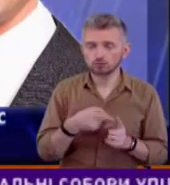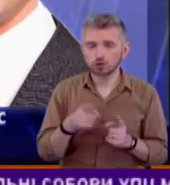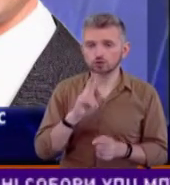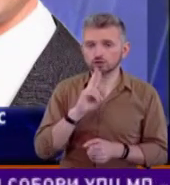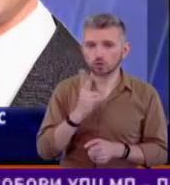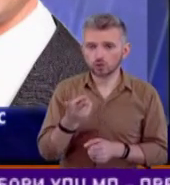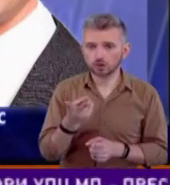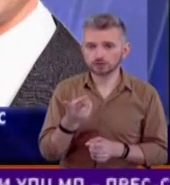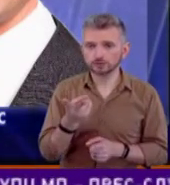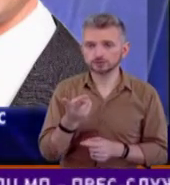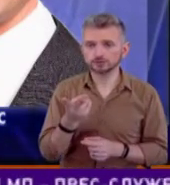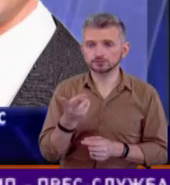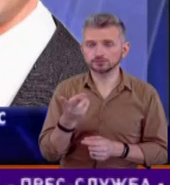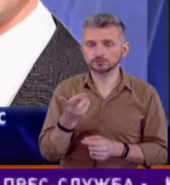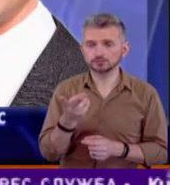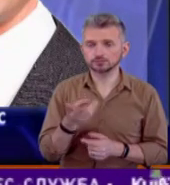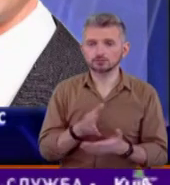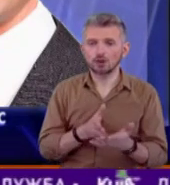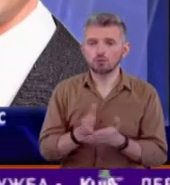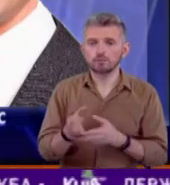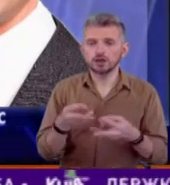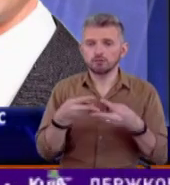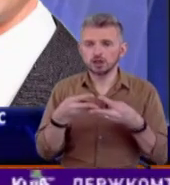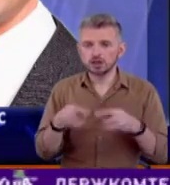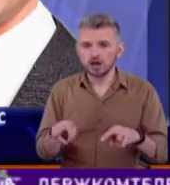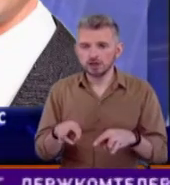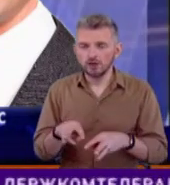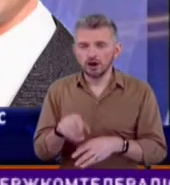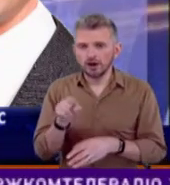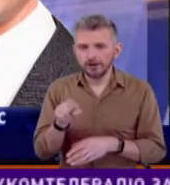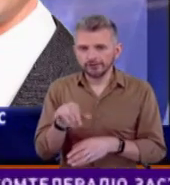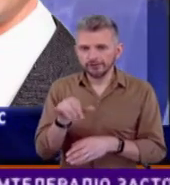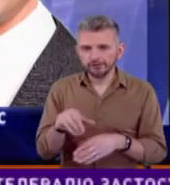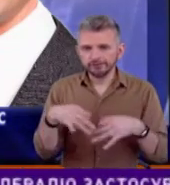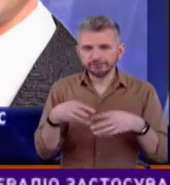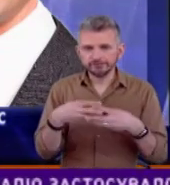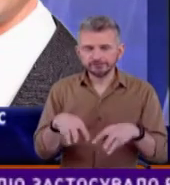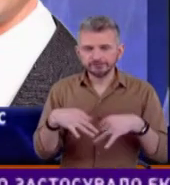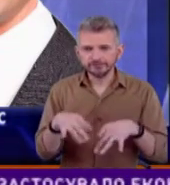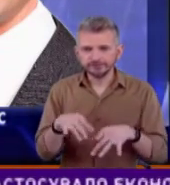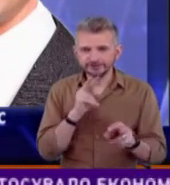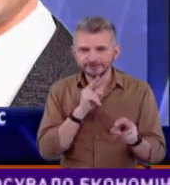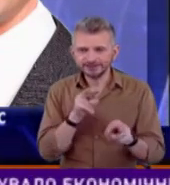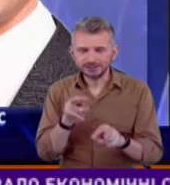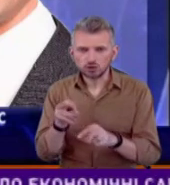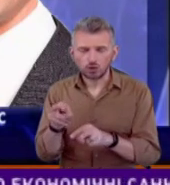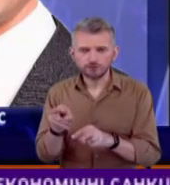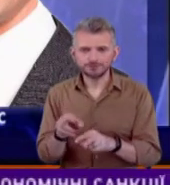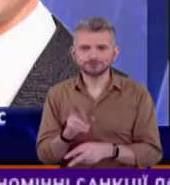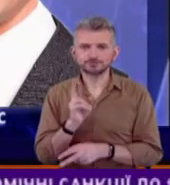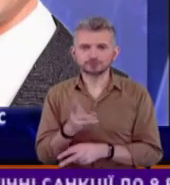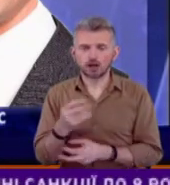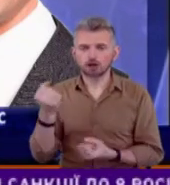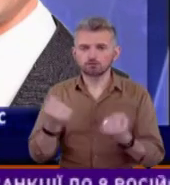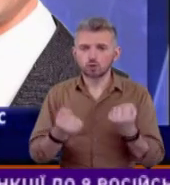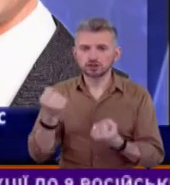двох років профільне міністерство, у них це Міністерство транспорту, відслідковує, як